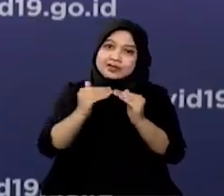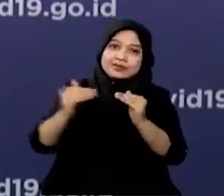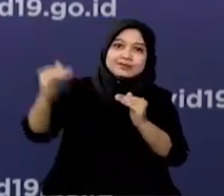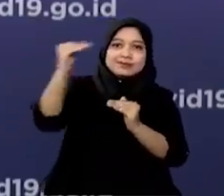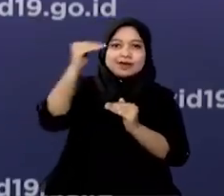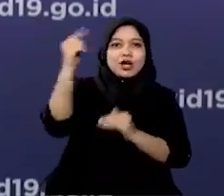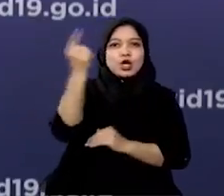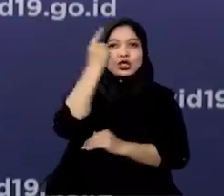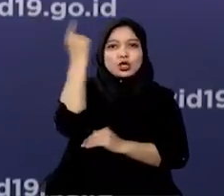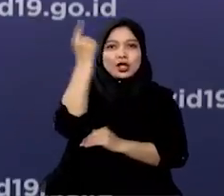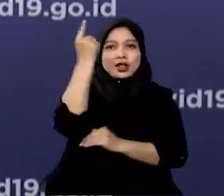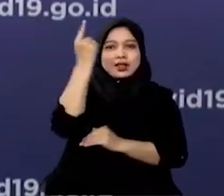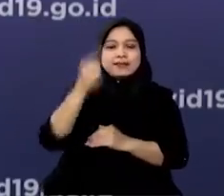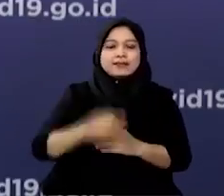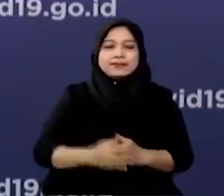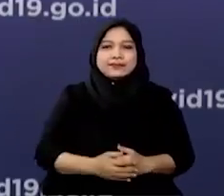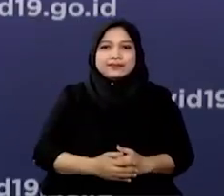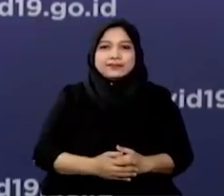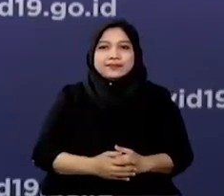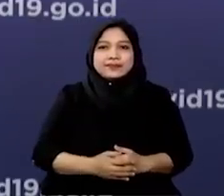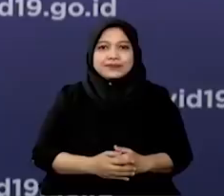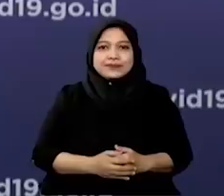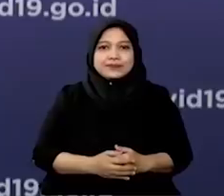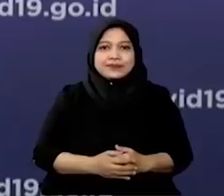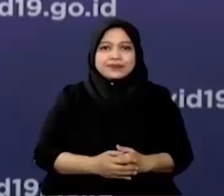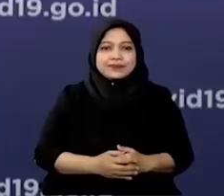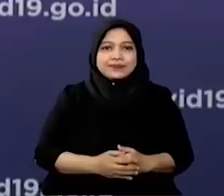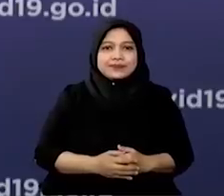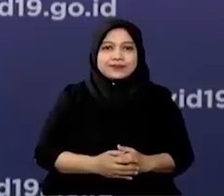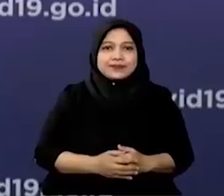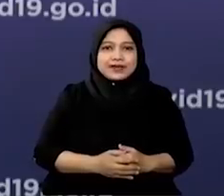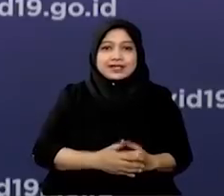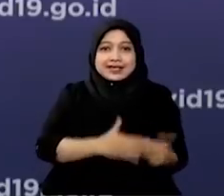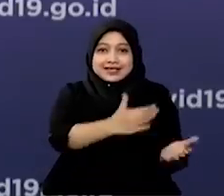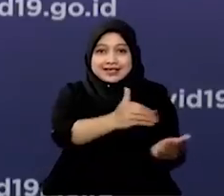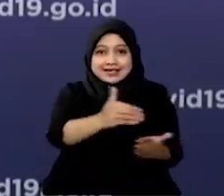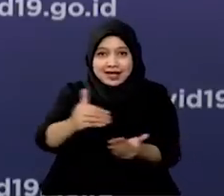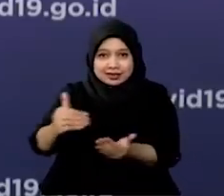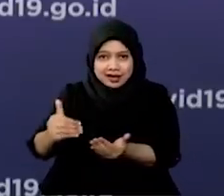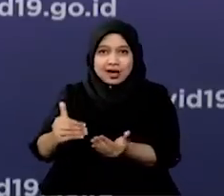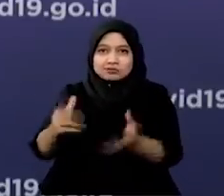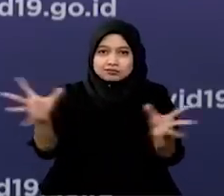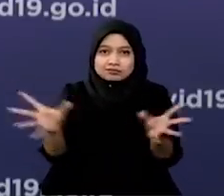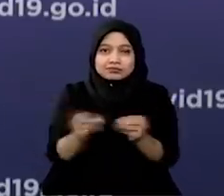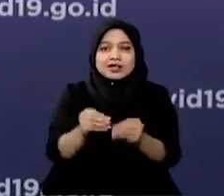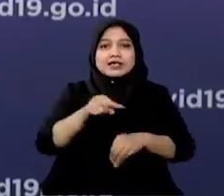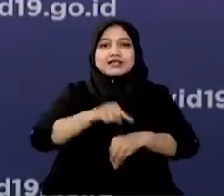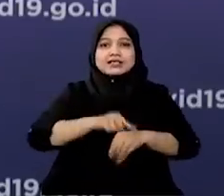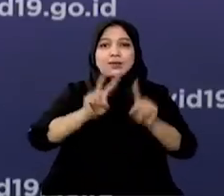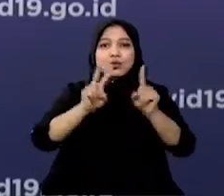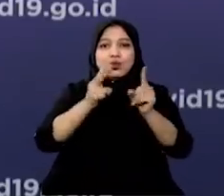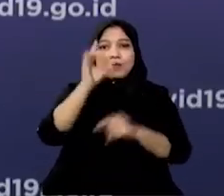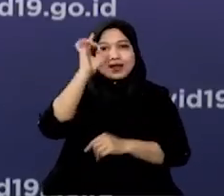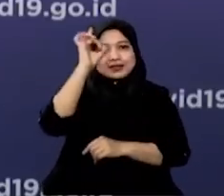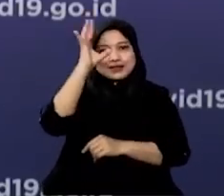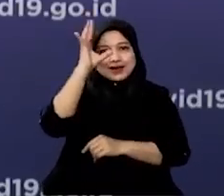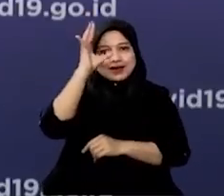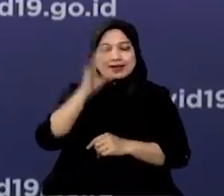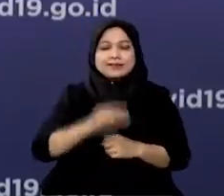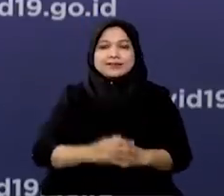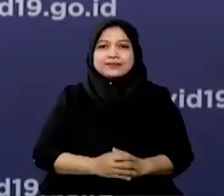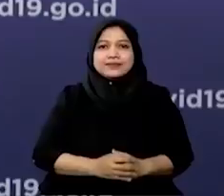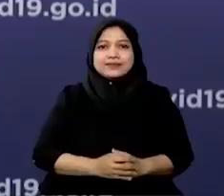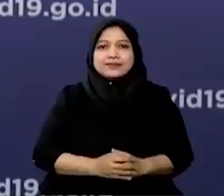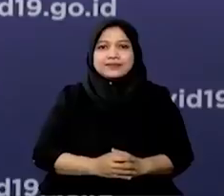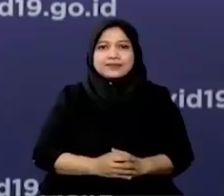tingkat nasional kami melakukan Card of data setiap 12.00 00 WIB dan